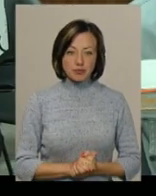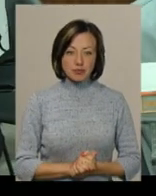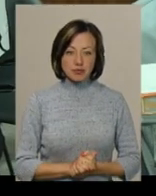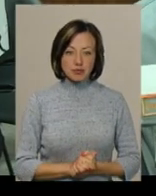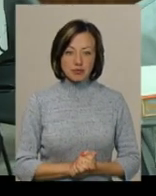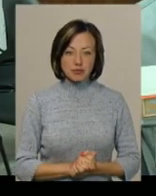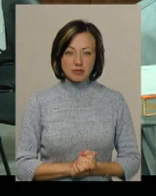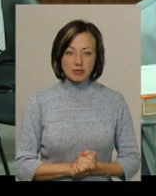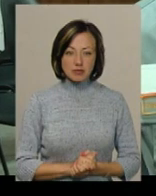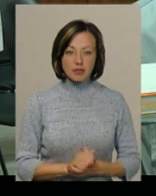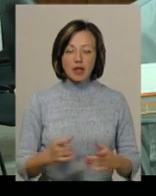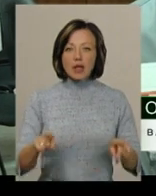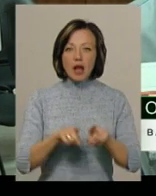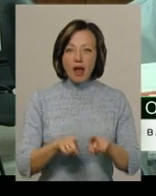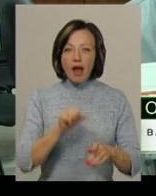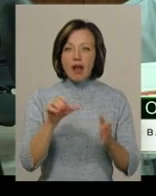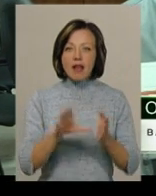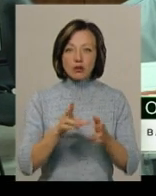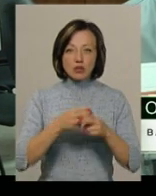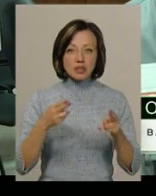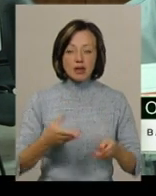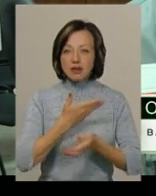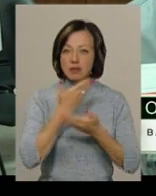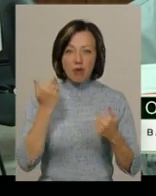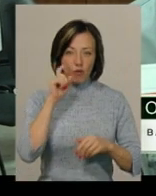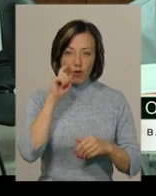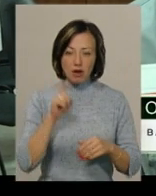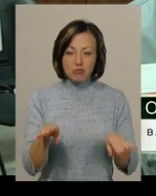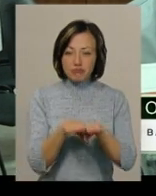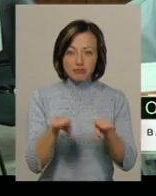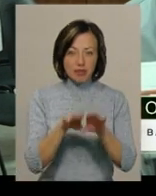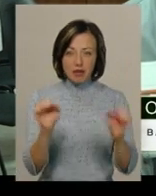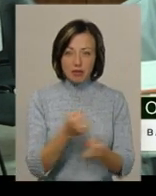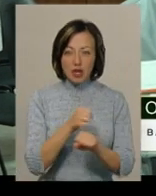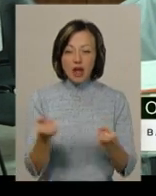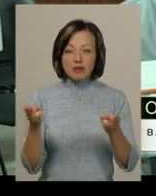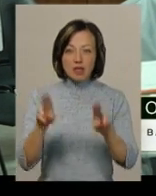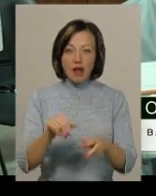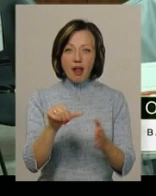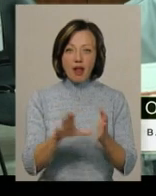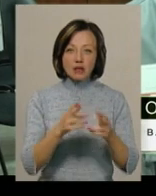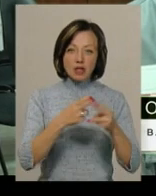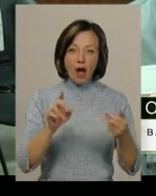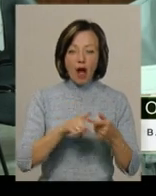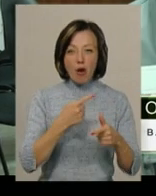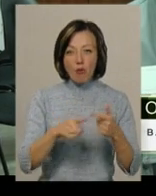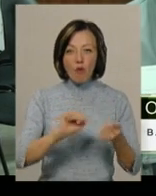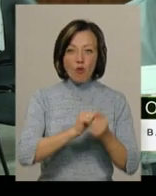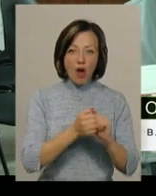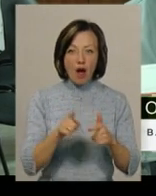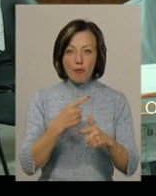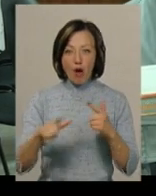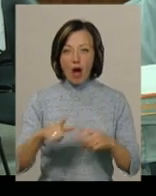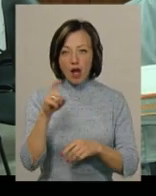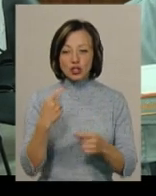Таких електростанцій в Україні немає, її немає як порівнювати. Остальні всі електростанції або вугільні, або газові.